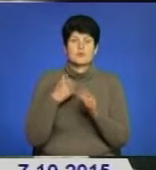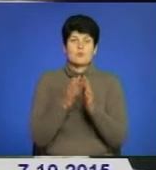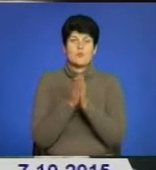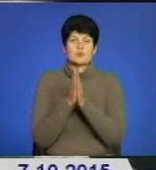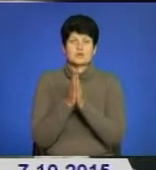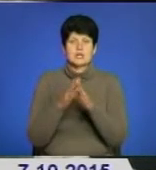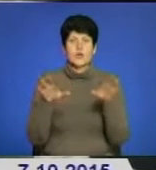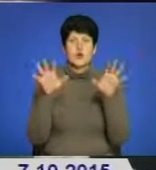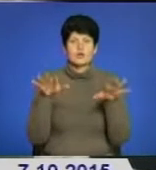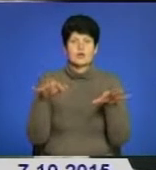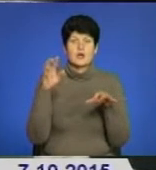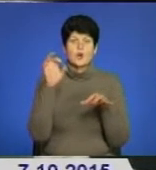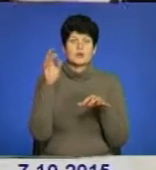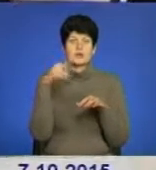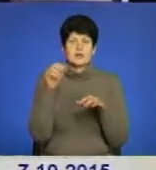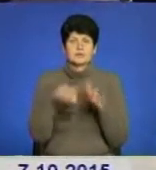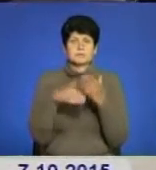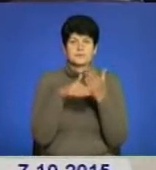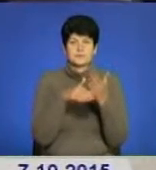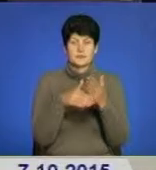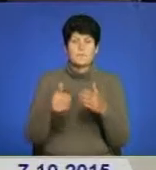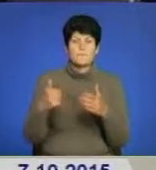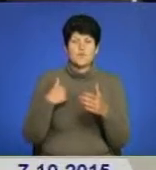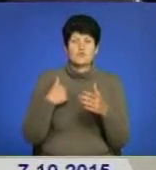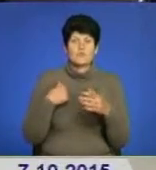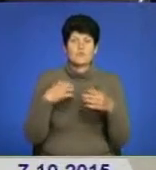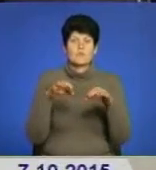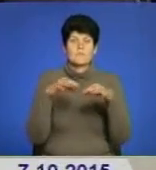у голови ОДА допомоги. Бойову машину